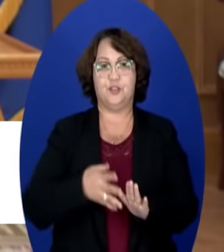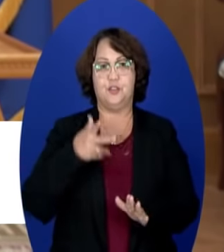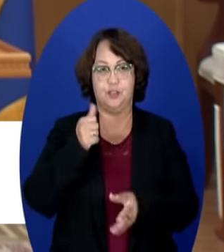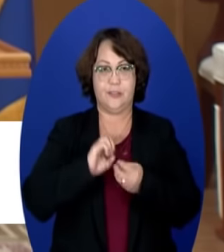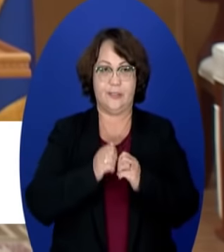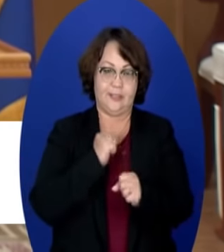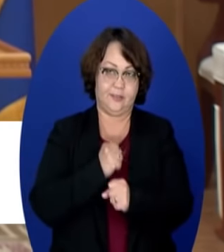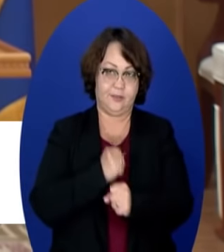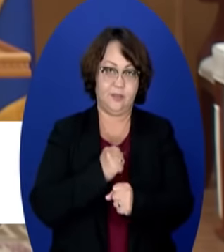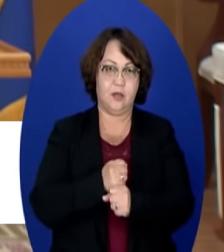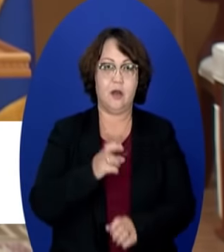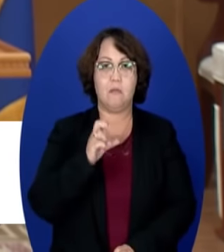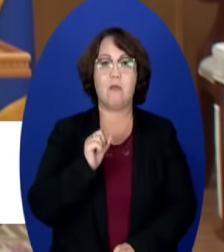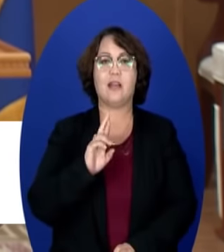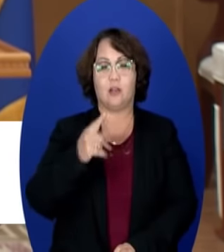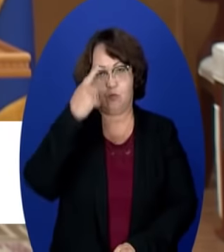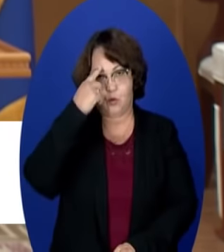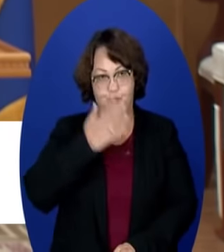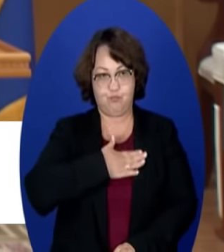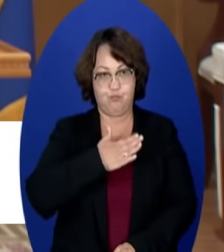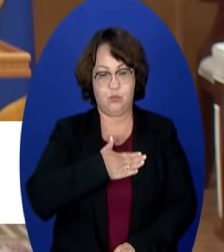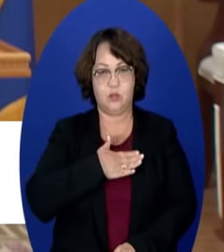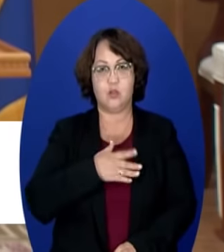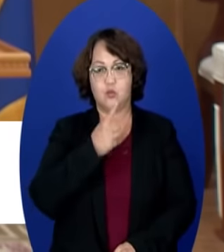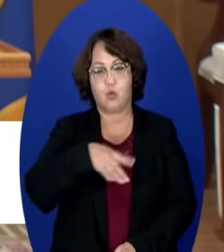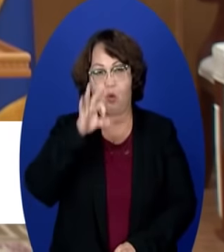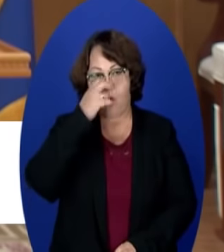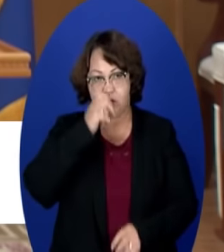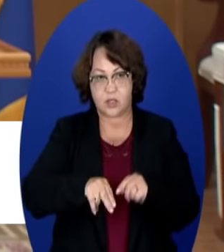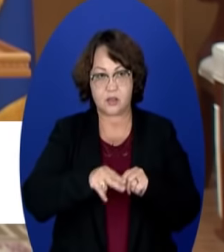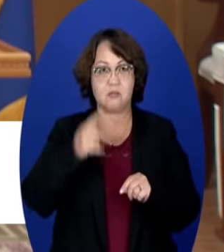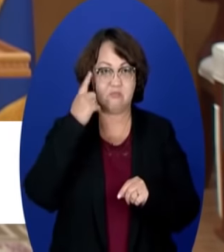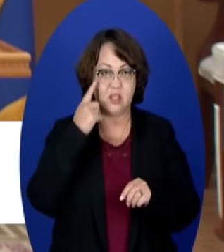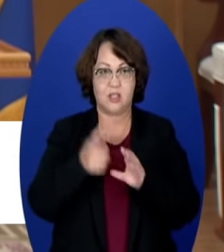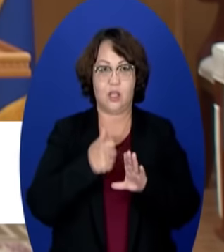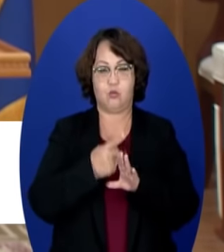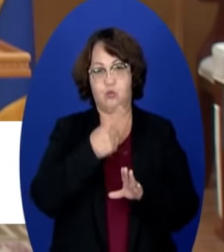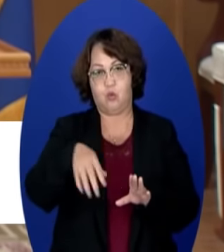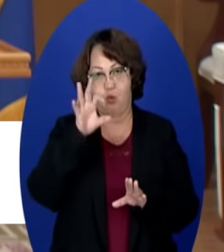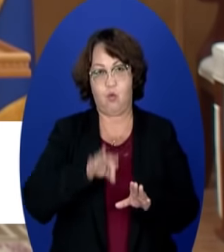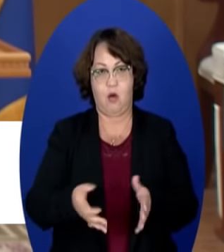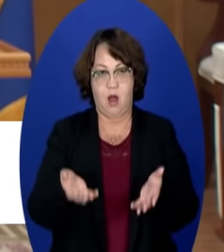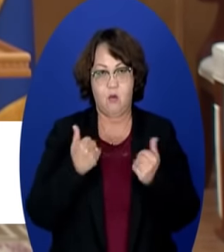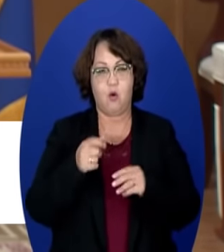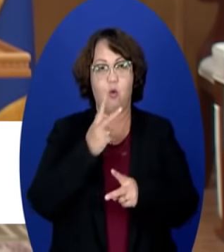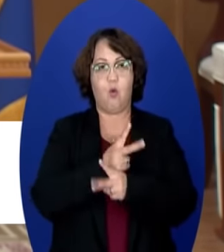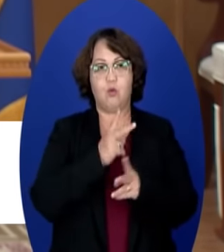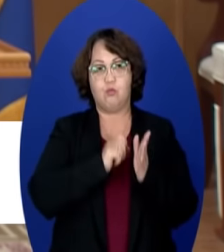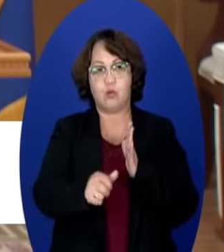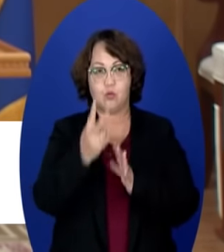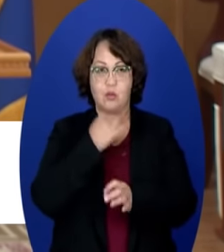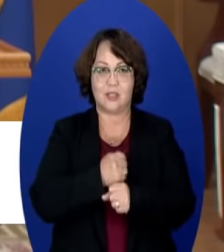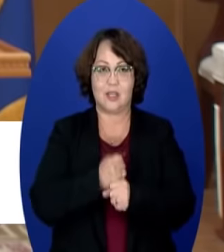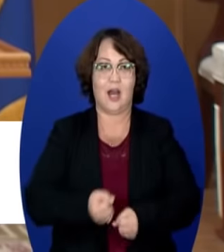хийж байгаа. Одоо баялга одоо бүрэн хяндаг, мэддэг, татвараа гүйц тавдаг, альва нэгэн хөл бус үйл